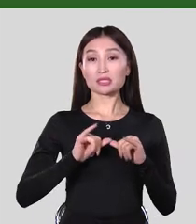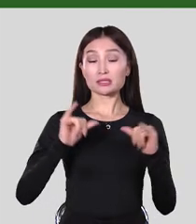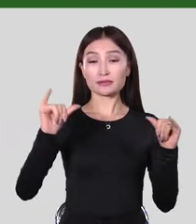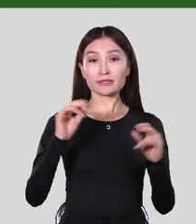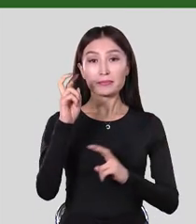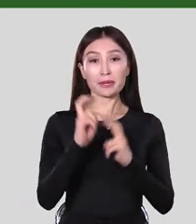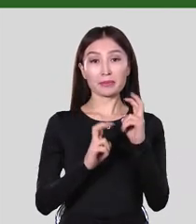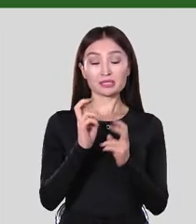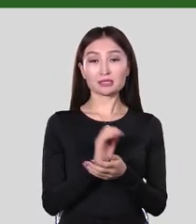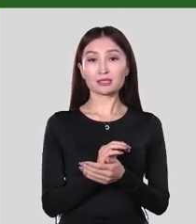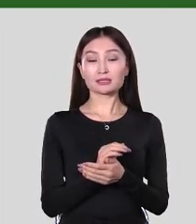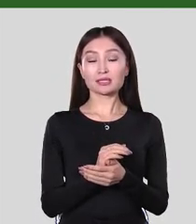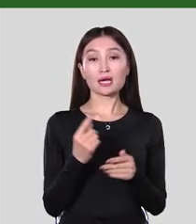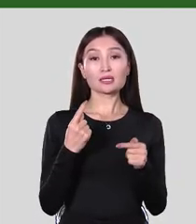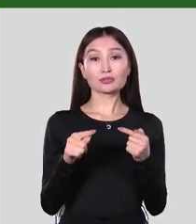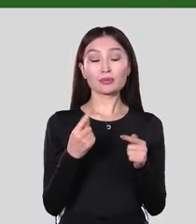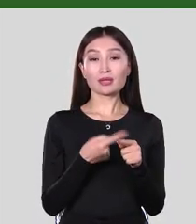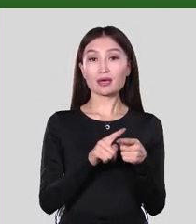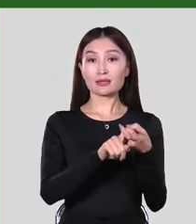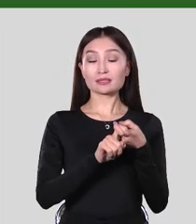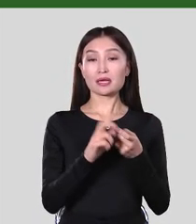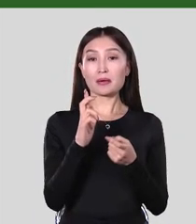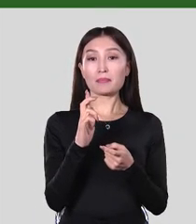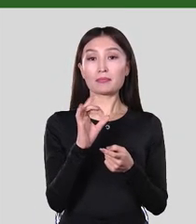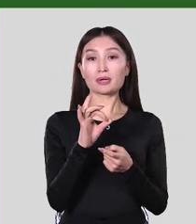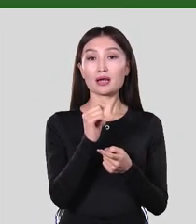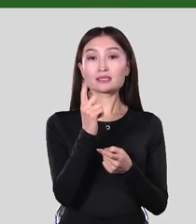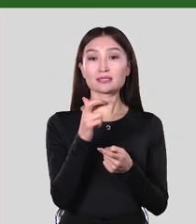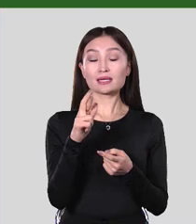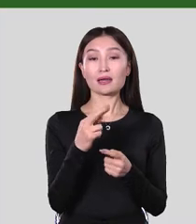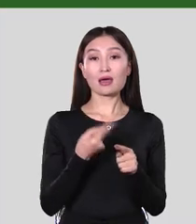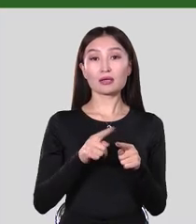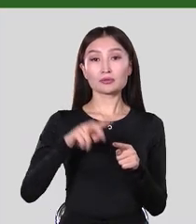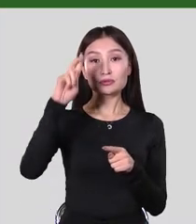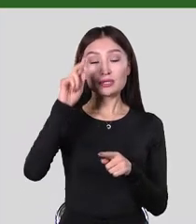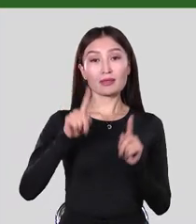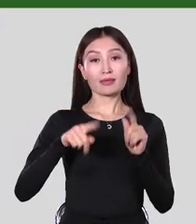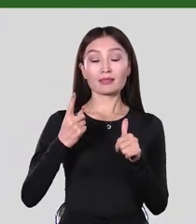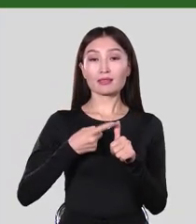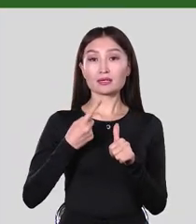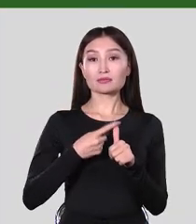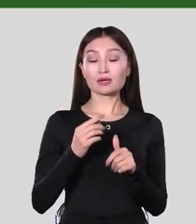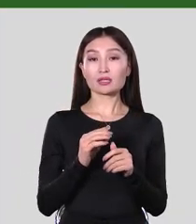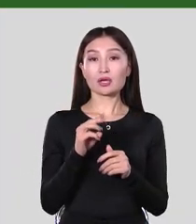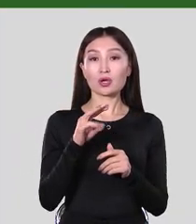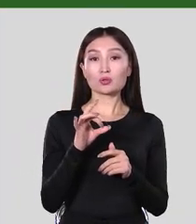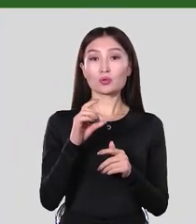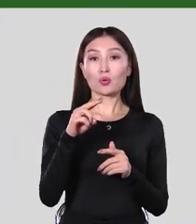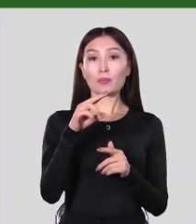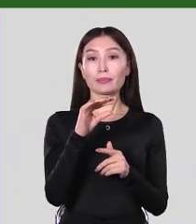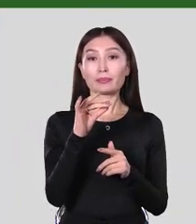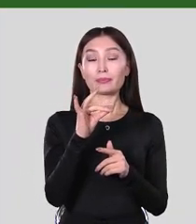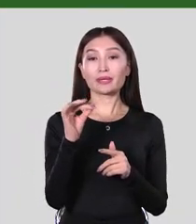развивается промышленность. Особенно это касается Бразилии. Эту страну иногда называют тропическим